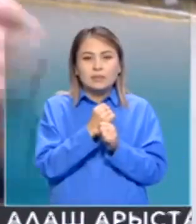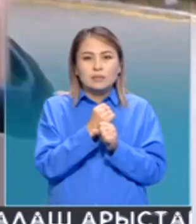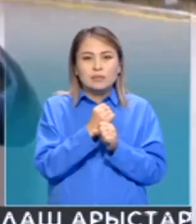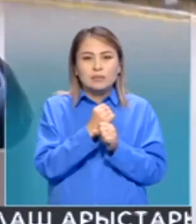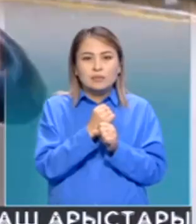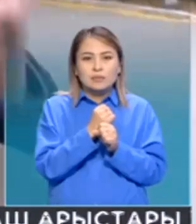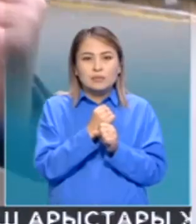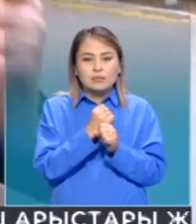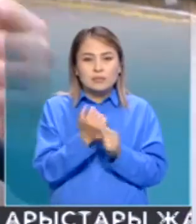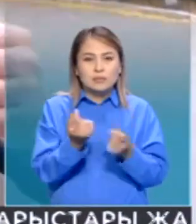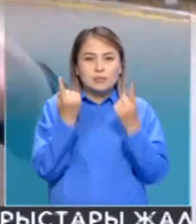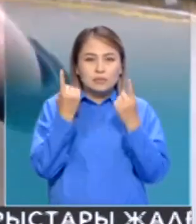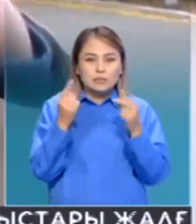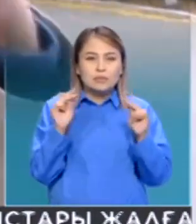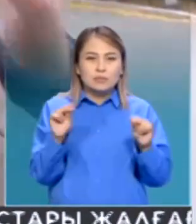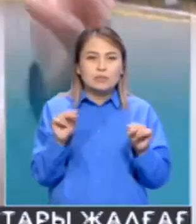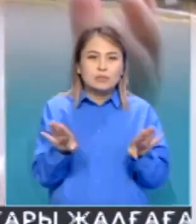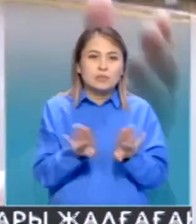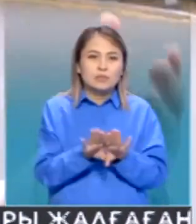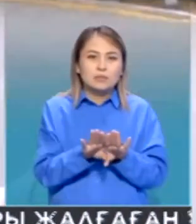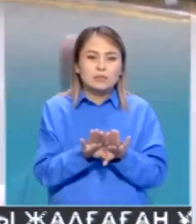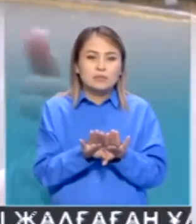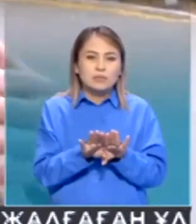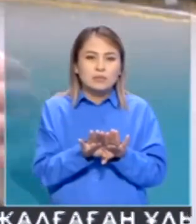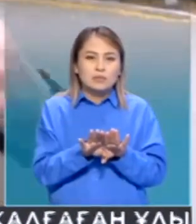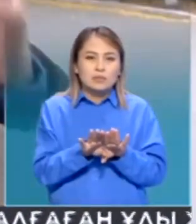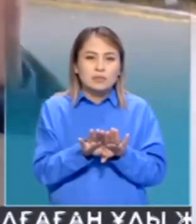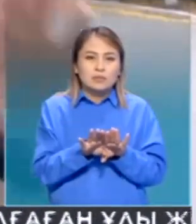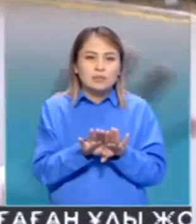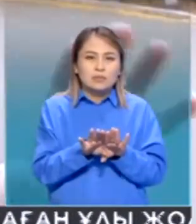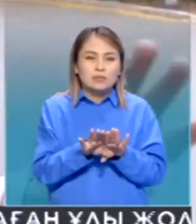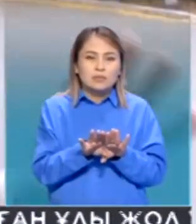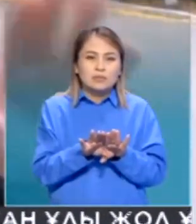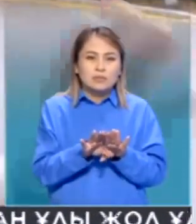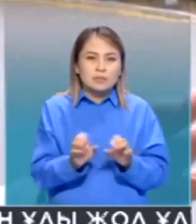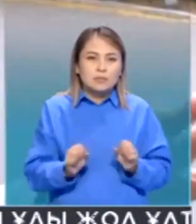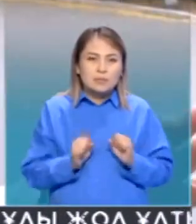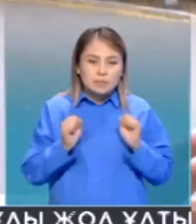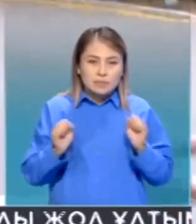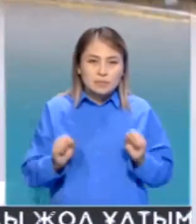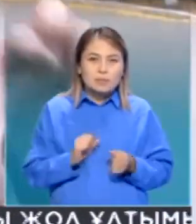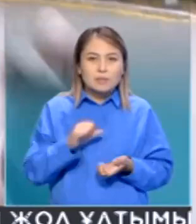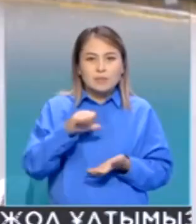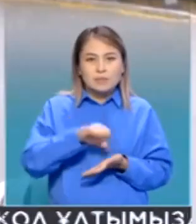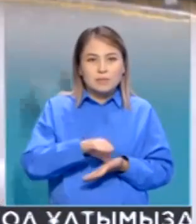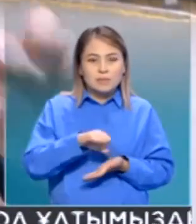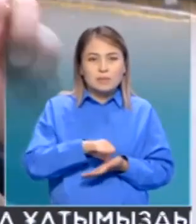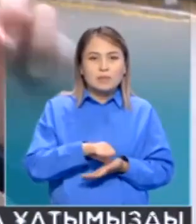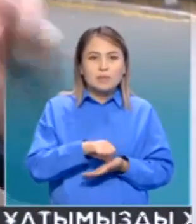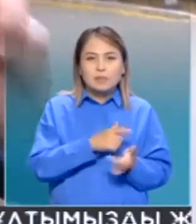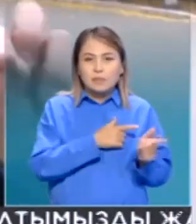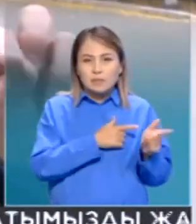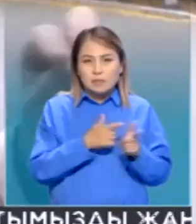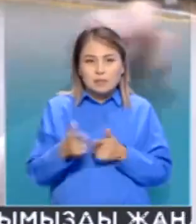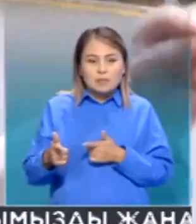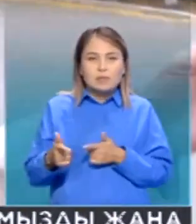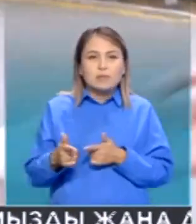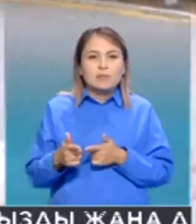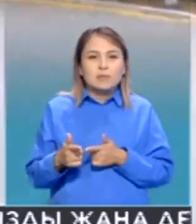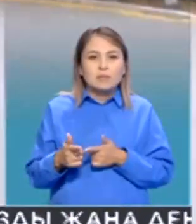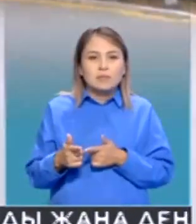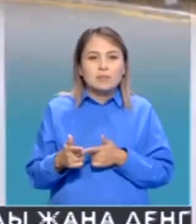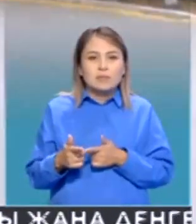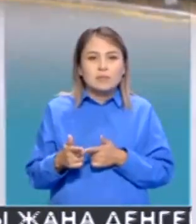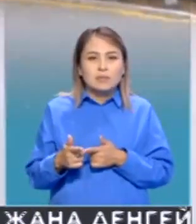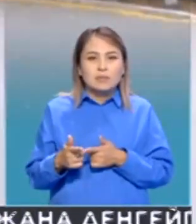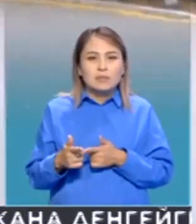енді үлкен шындыққа, болмыса ақиқатқа барын салып еңбек істеуге дайын сол